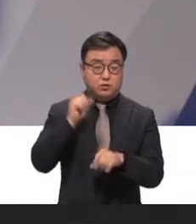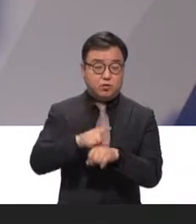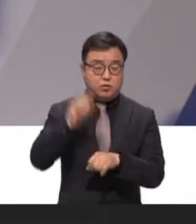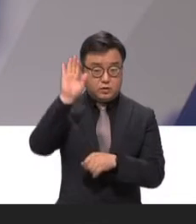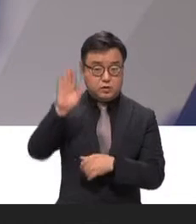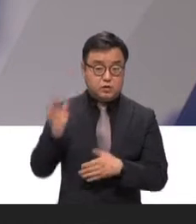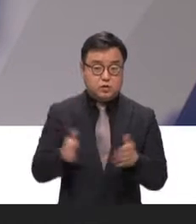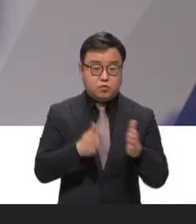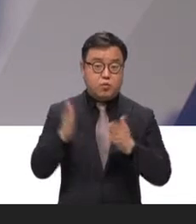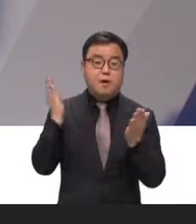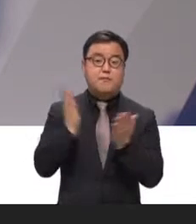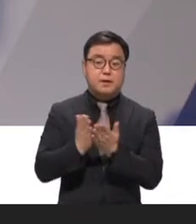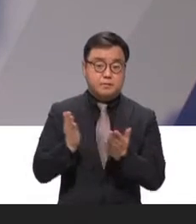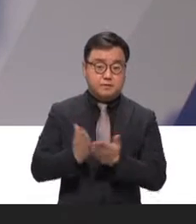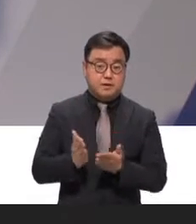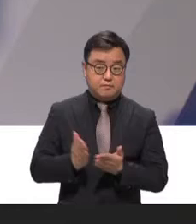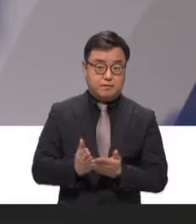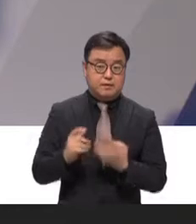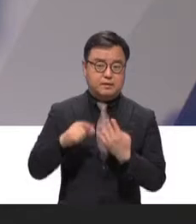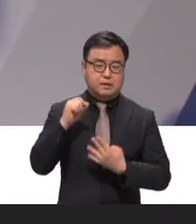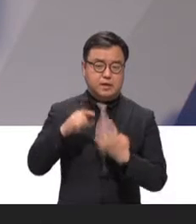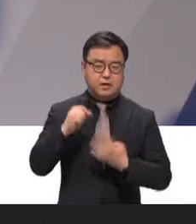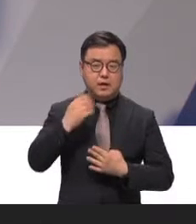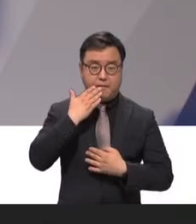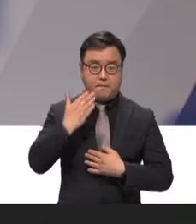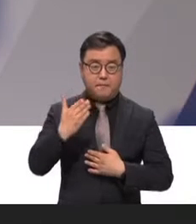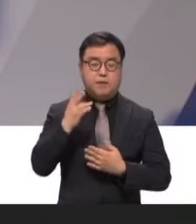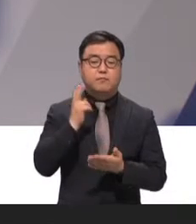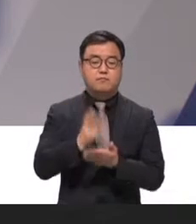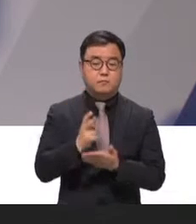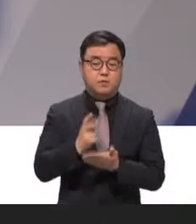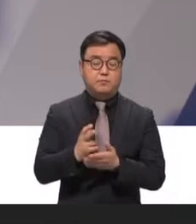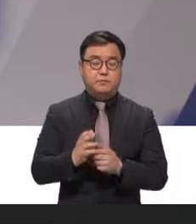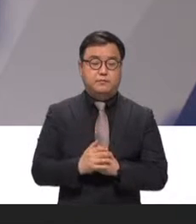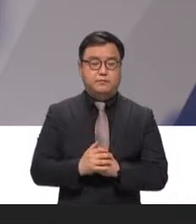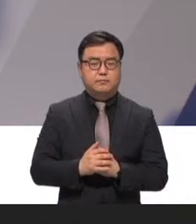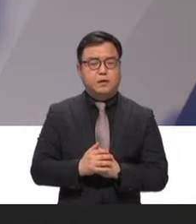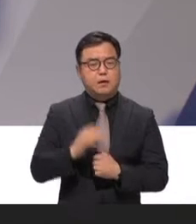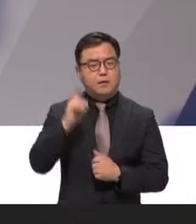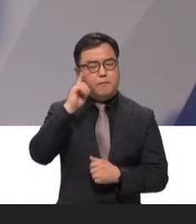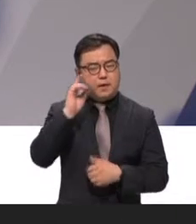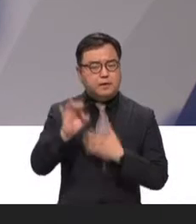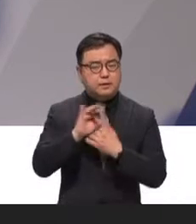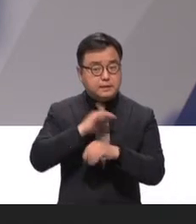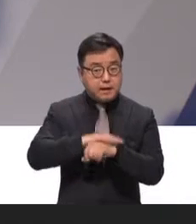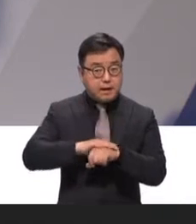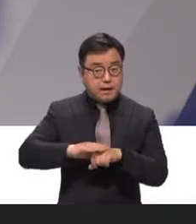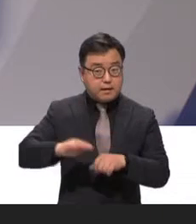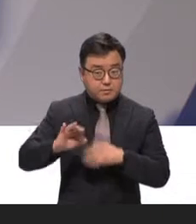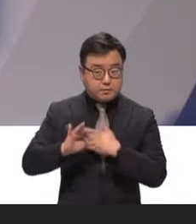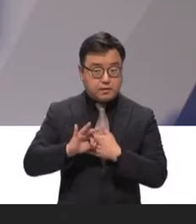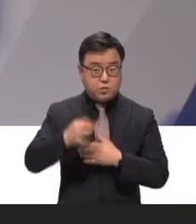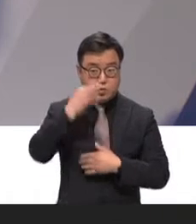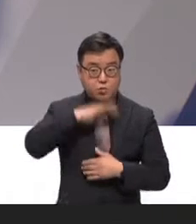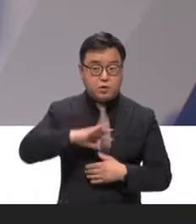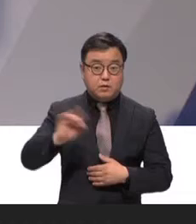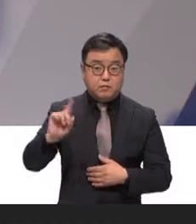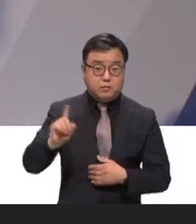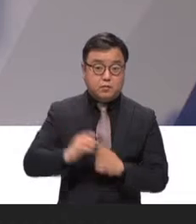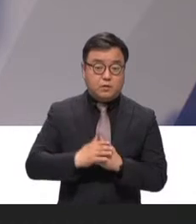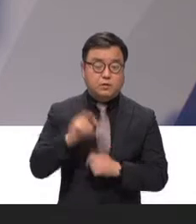과목들을 좀 선택할 수가 있는 좀 그런 제도가 되고요. 네. 이게 만약에 잘 된다고 한다면 어떤 효과가 있냐면